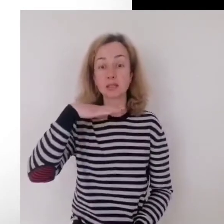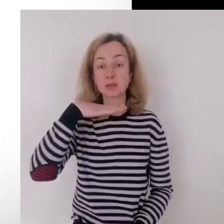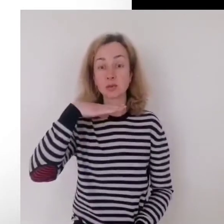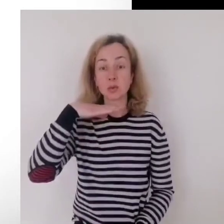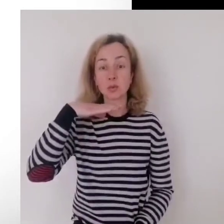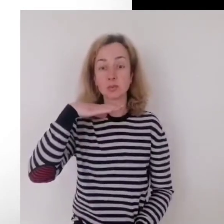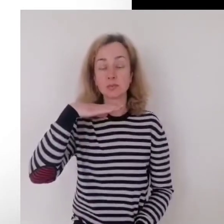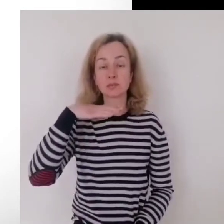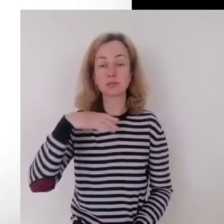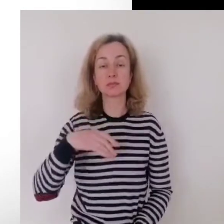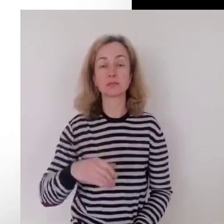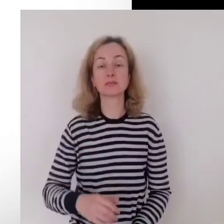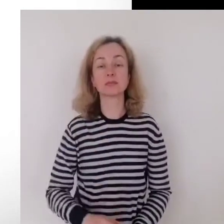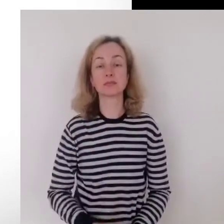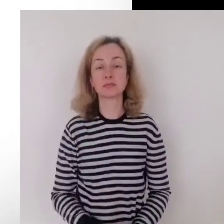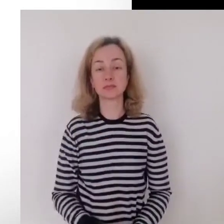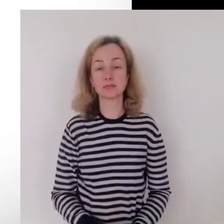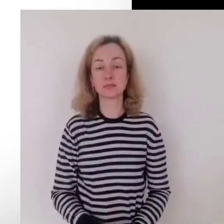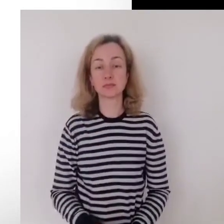м'ясо,